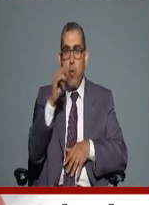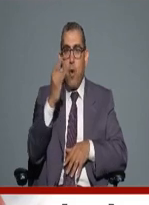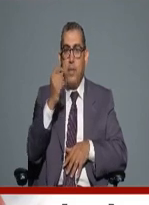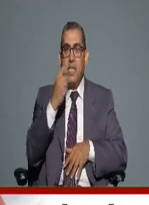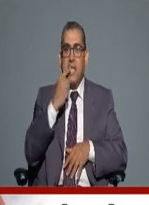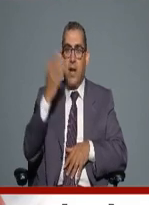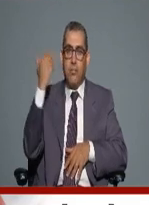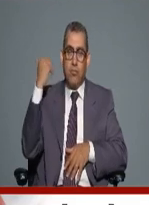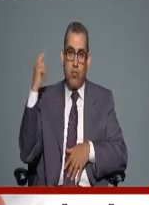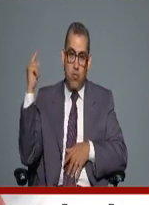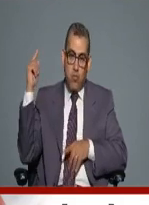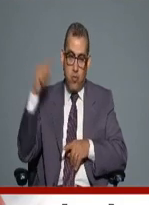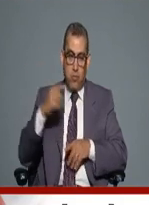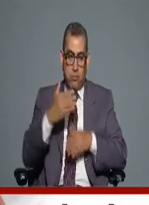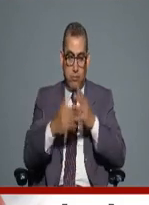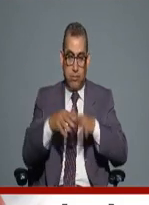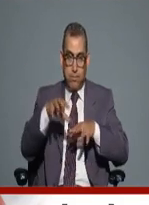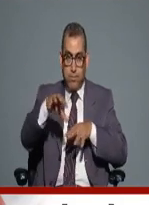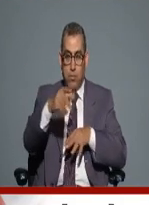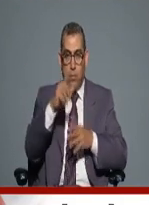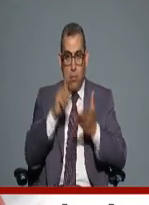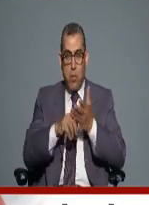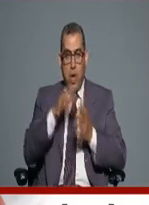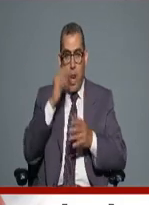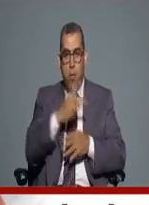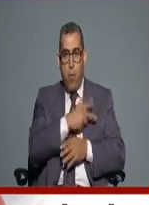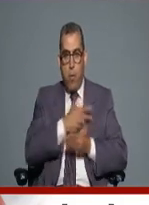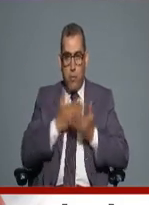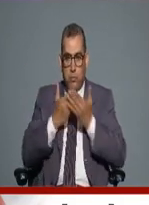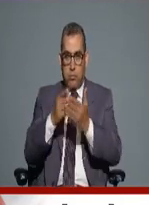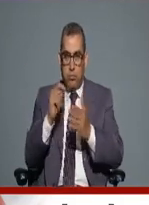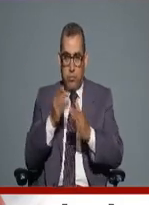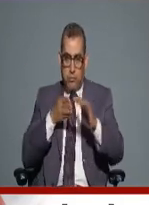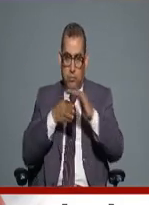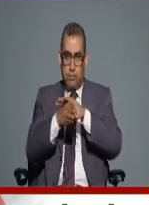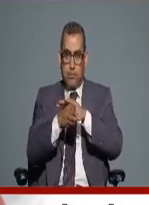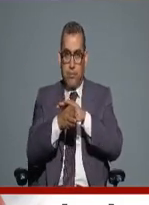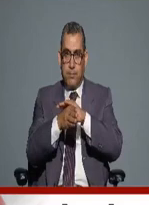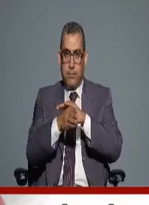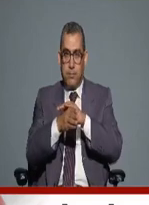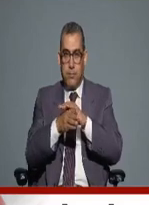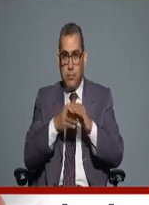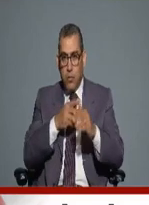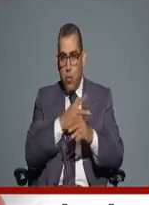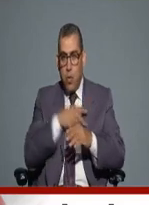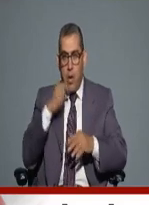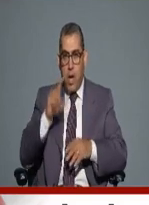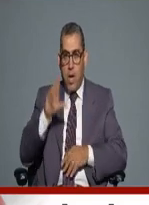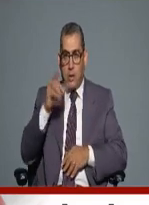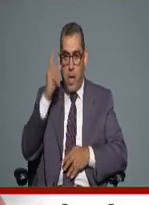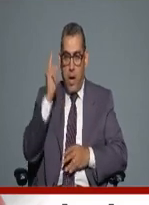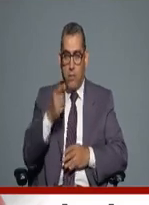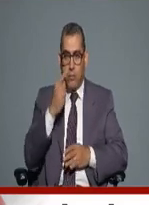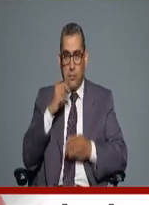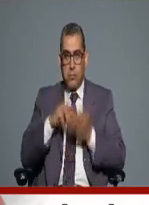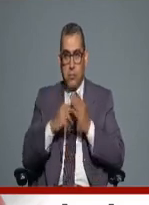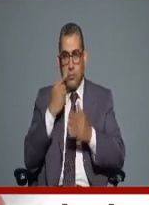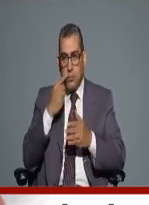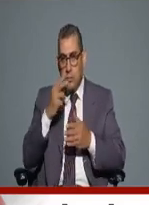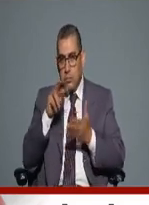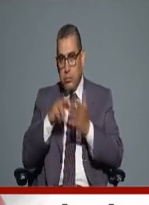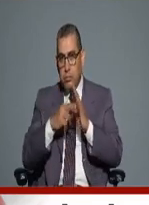عام، والحقيقة كان لابد تدخل الدولة وتوجهات فخامة الرئيس وتوجهاته دايما